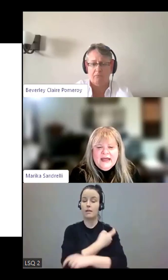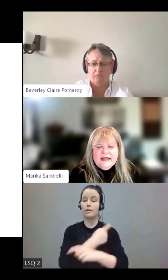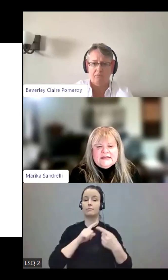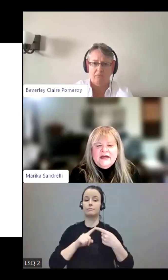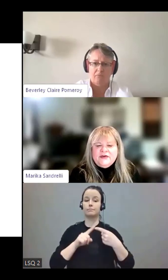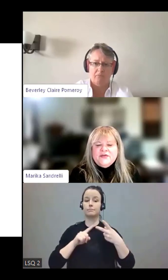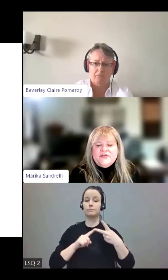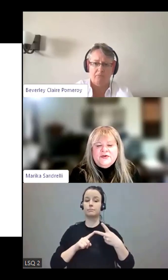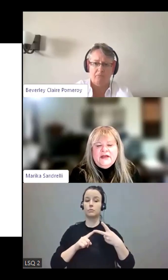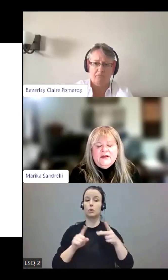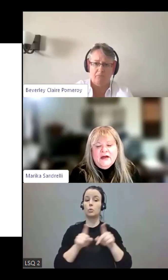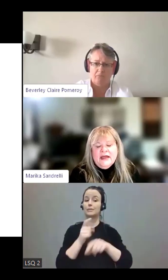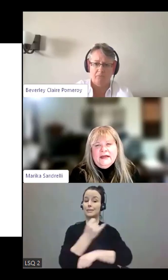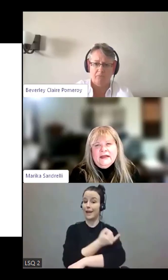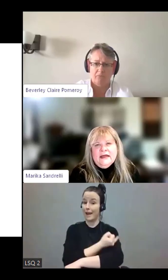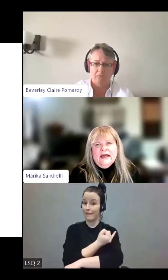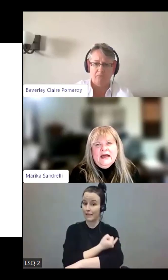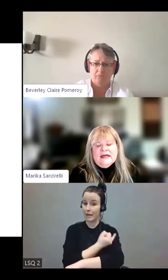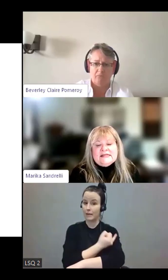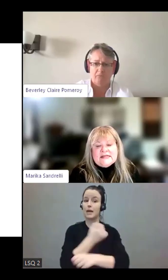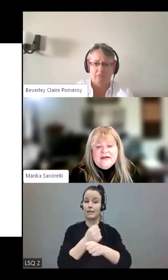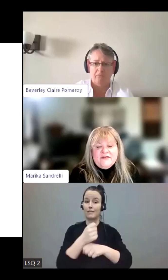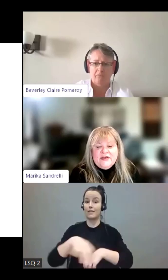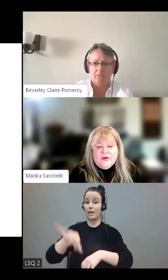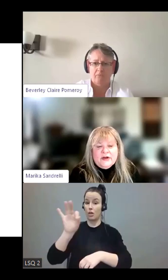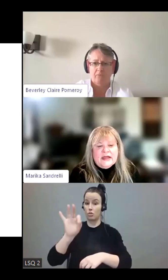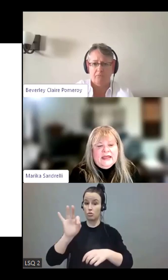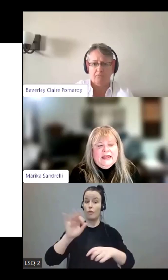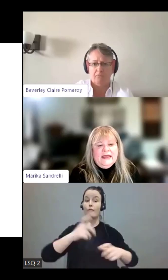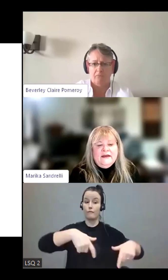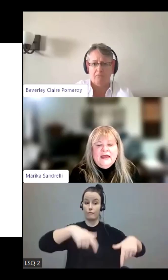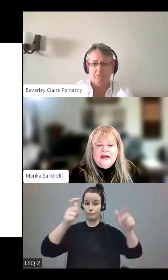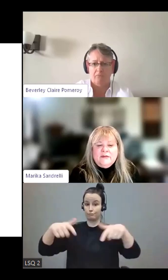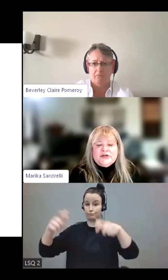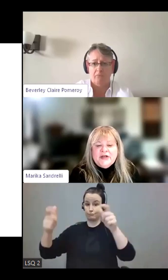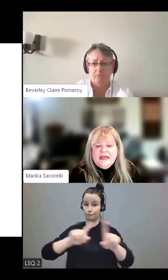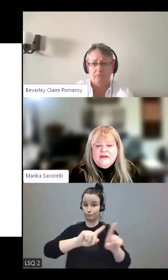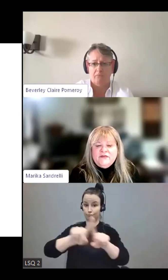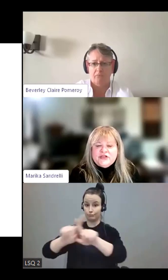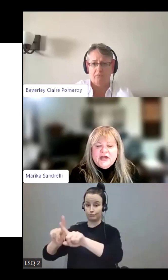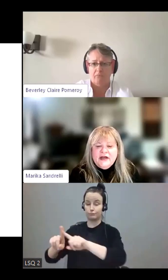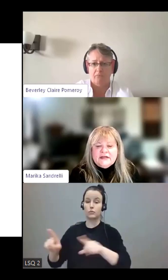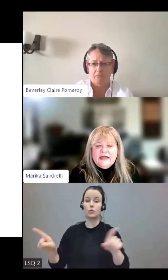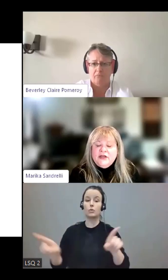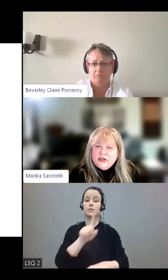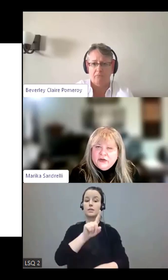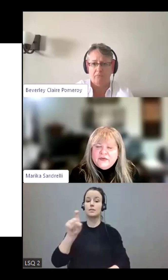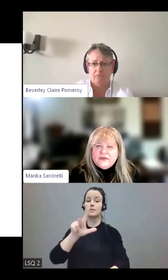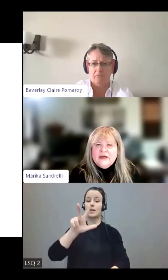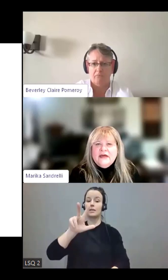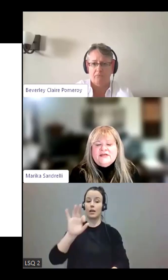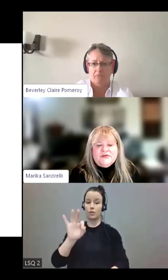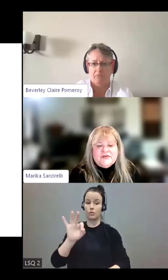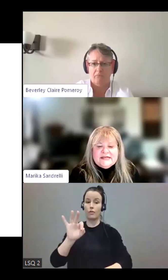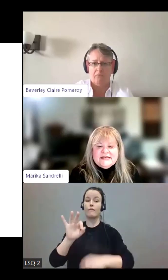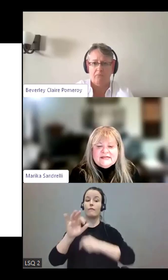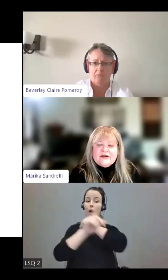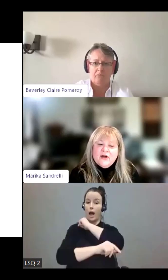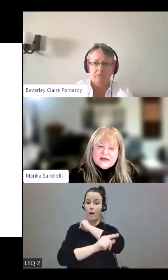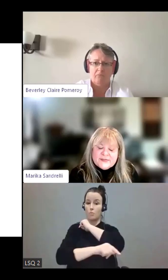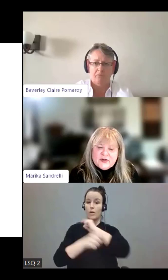personnes, ou plutôt de personnel, qui travaillent dans les